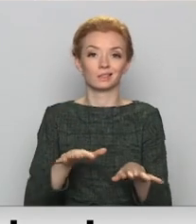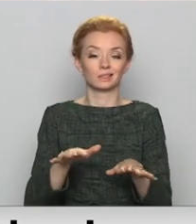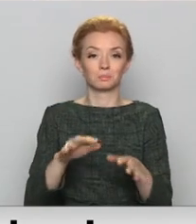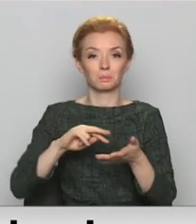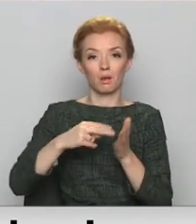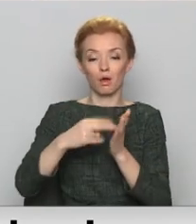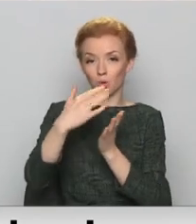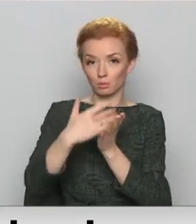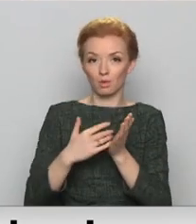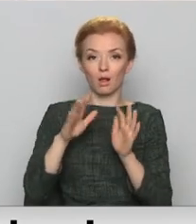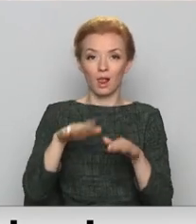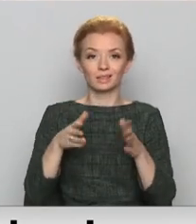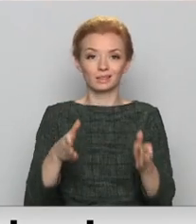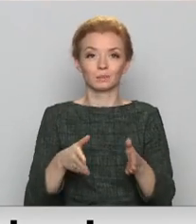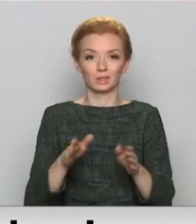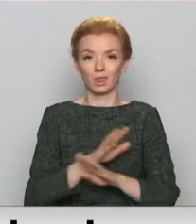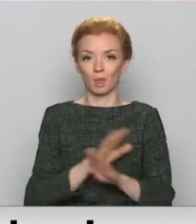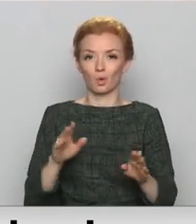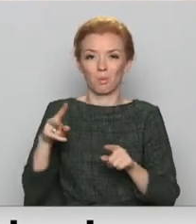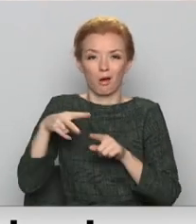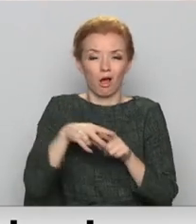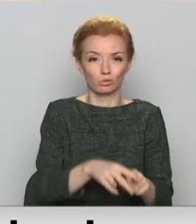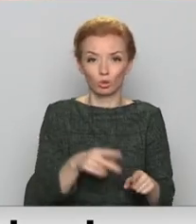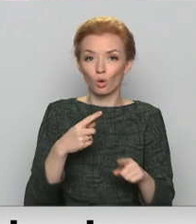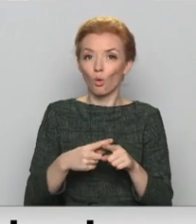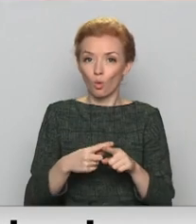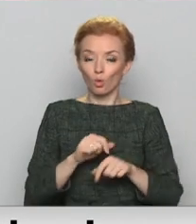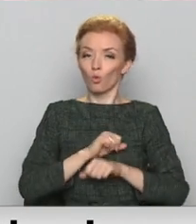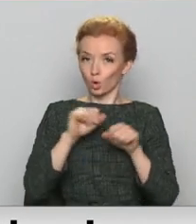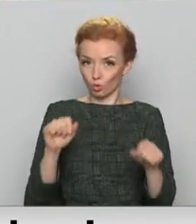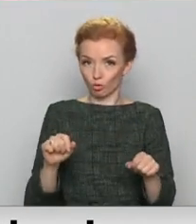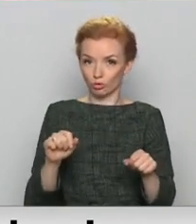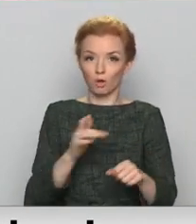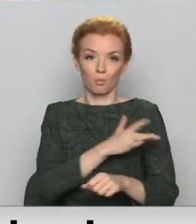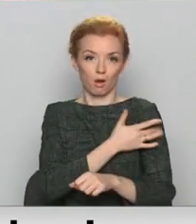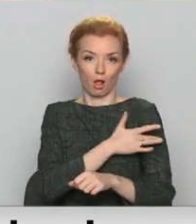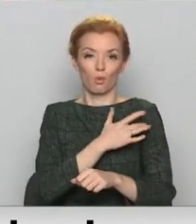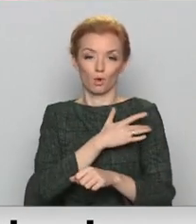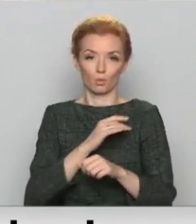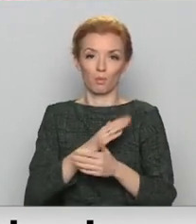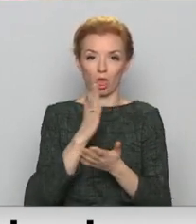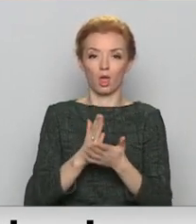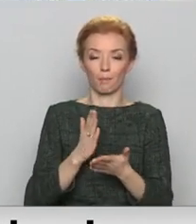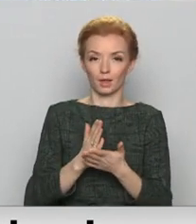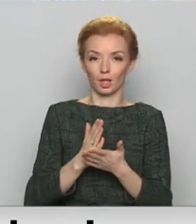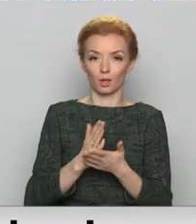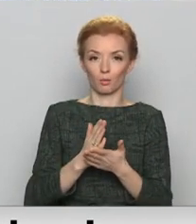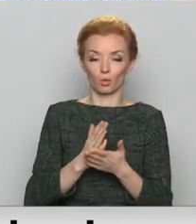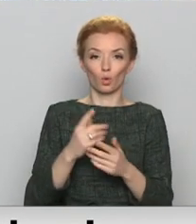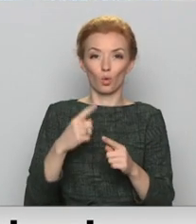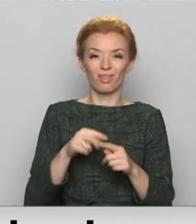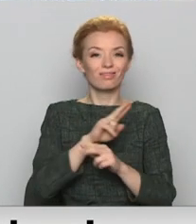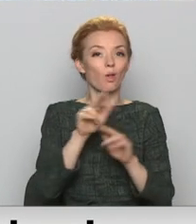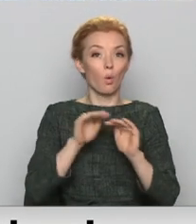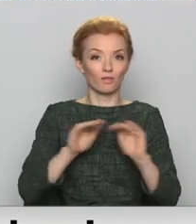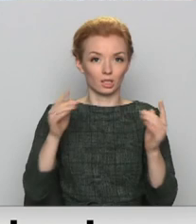lai nepieļautu slimnīcu pārslodzi un nodrošinātu būtisku veselības aprūpes pakalpojumu pieejamību. Saskaņā ar neoficiālu